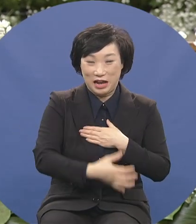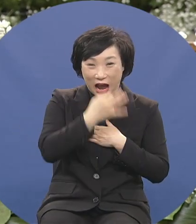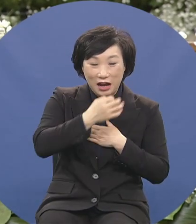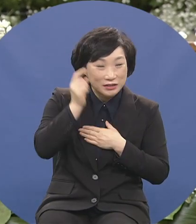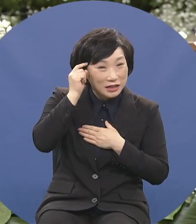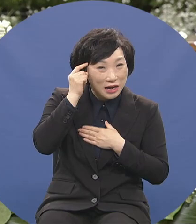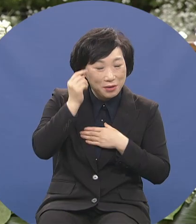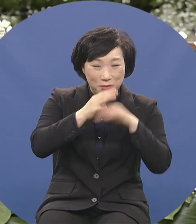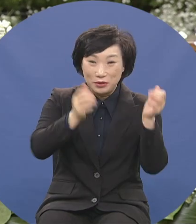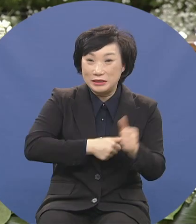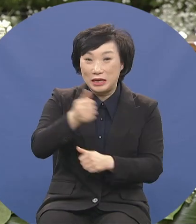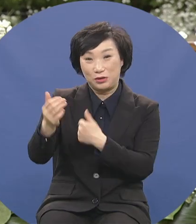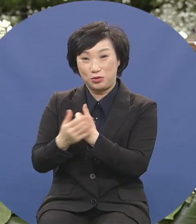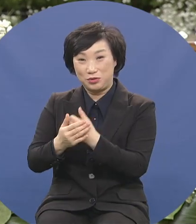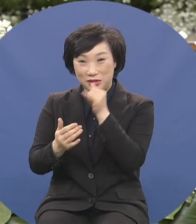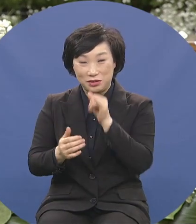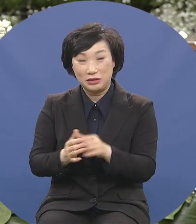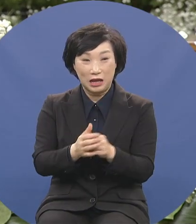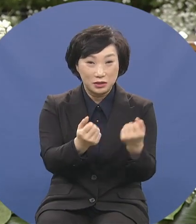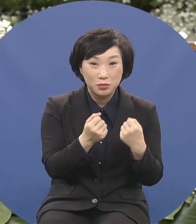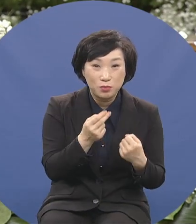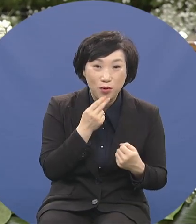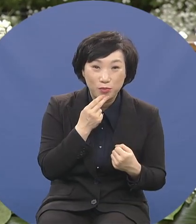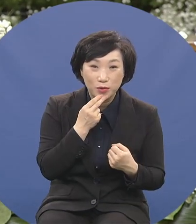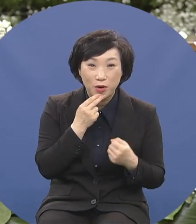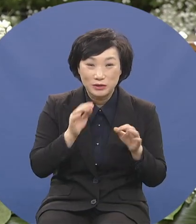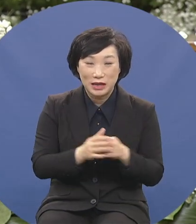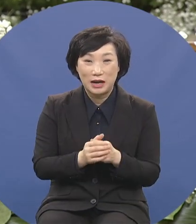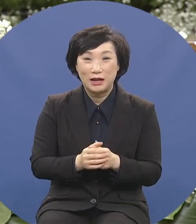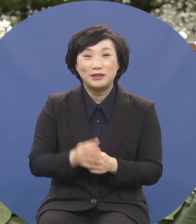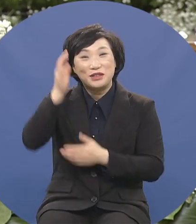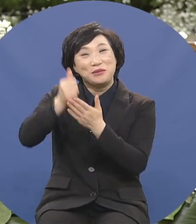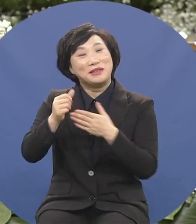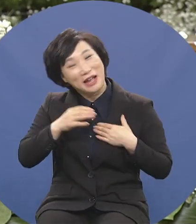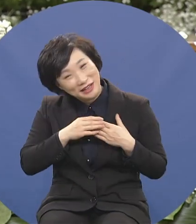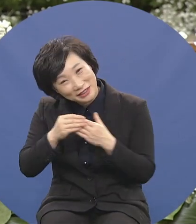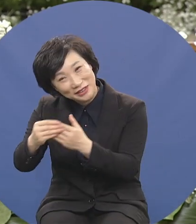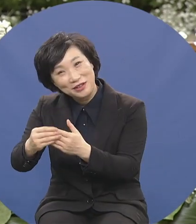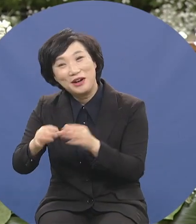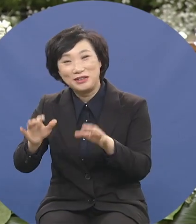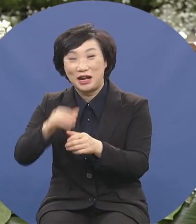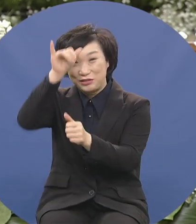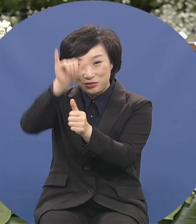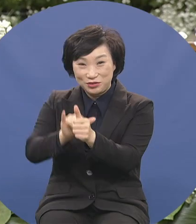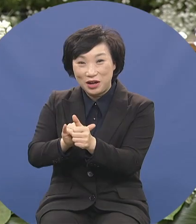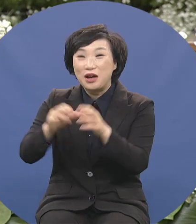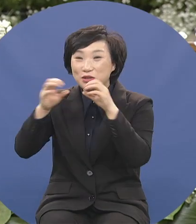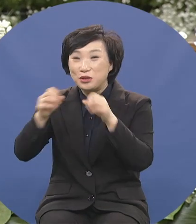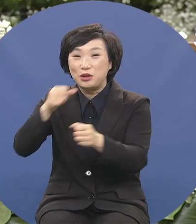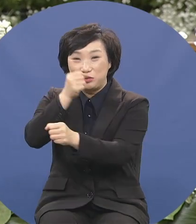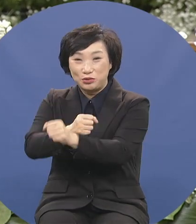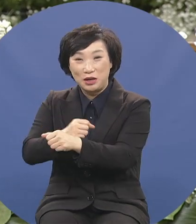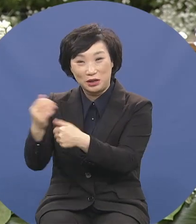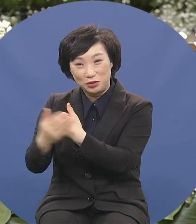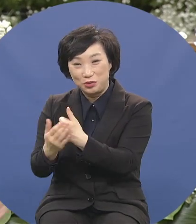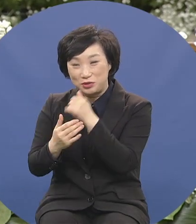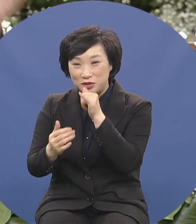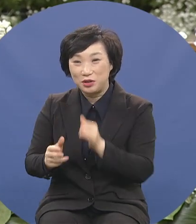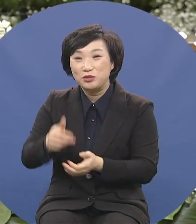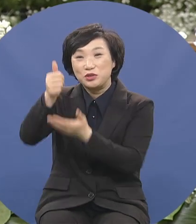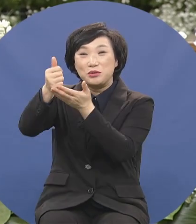하고 내 힘으로 못하니 성령이 나를 끌고 충성하고 전도하고 수고하고 주를